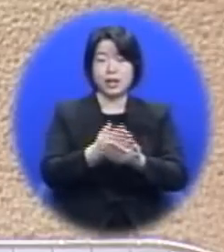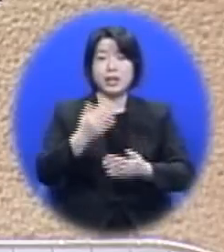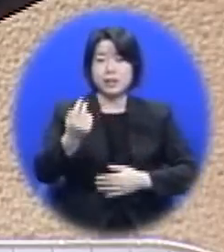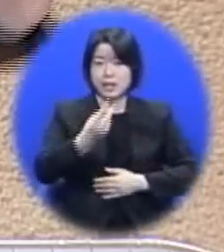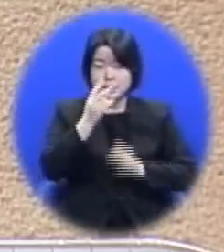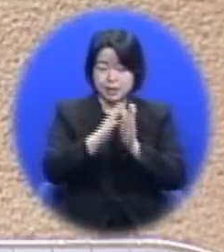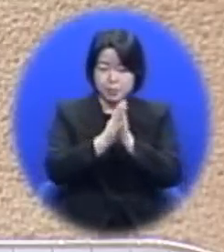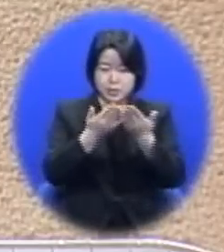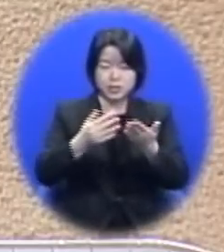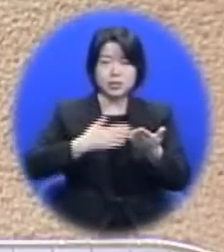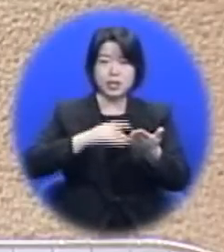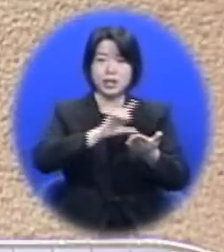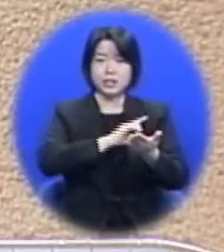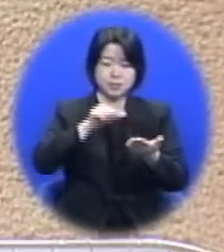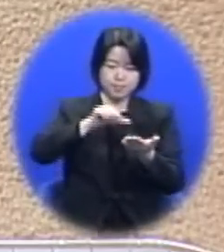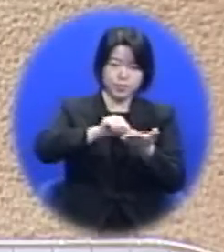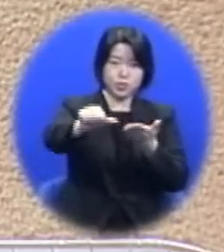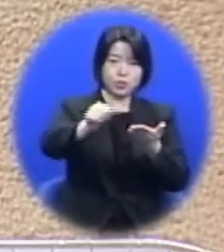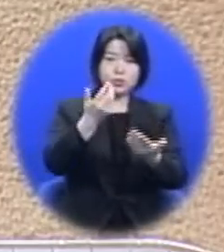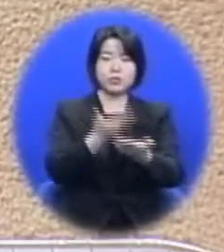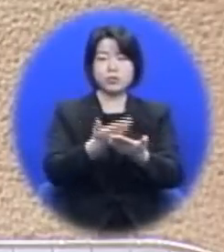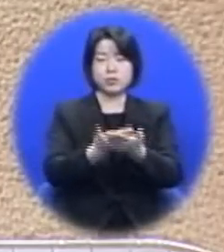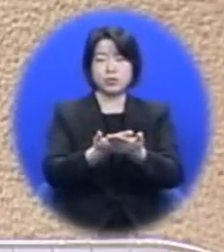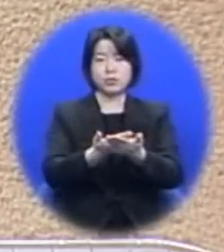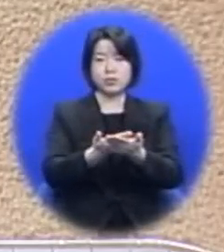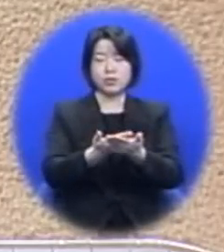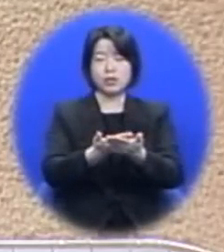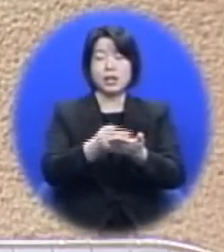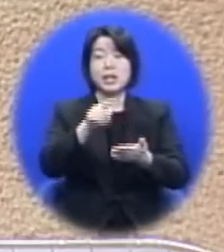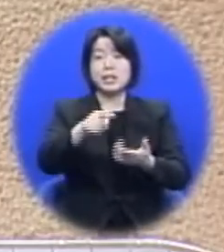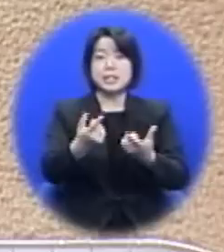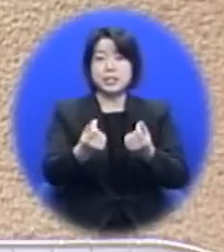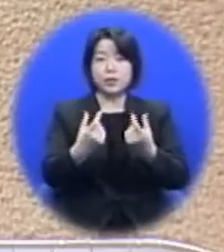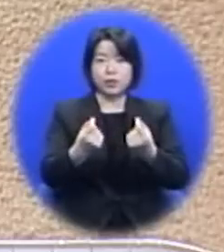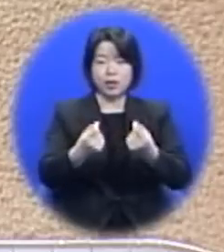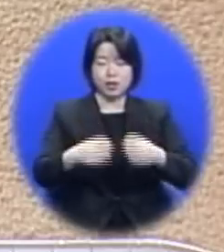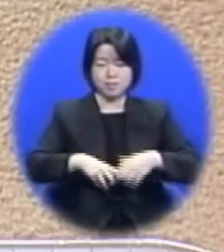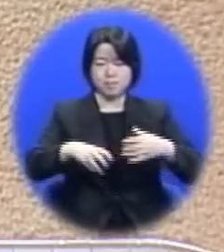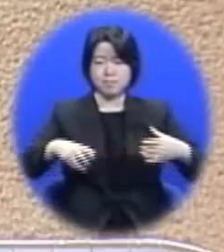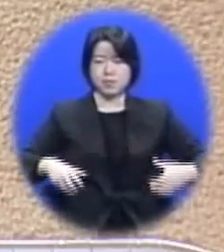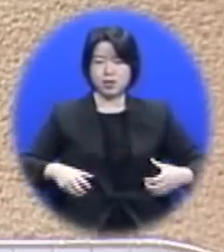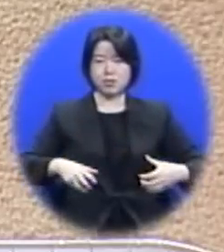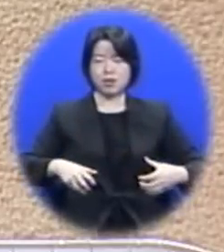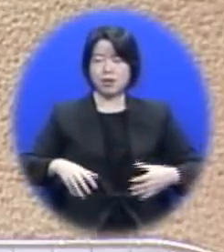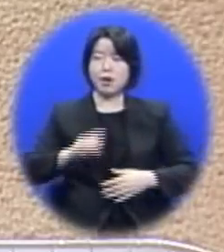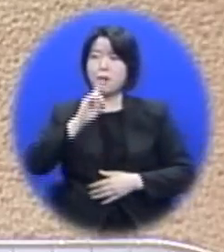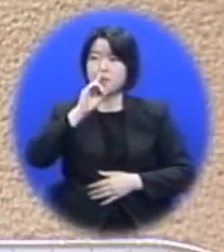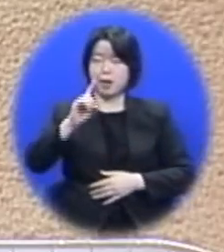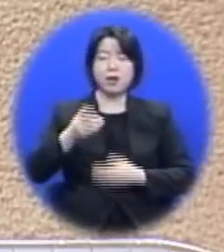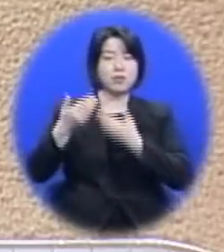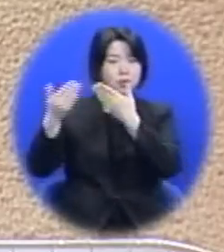생명책에서 내 이름도 지워주십시오. 아, 이런 당돌한 말을 했습니다.